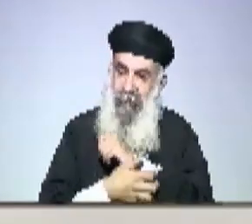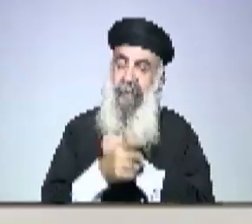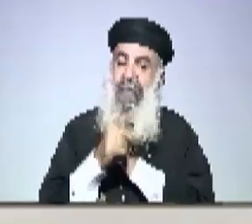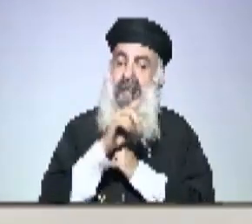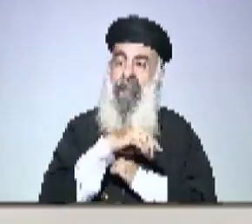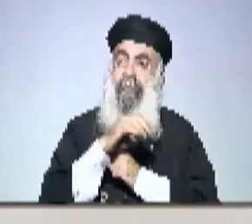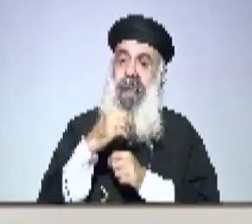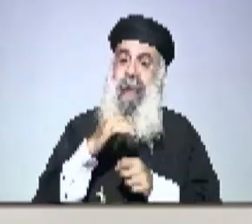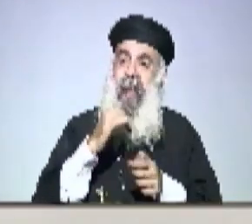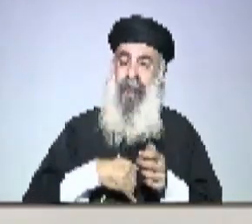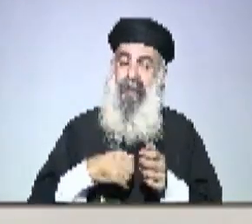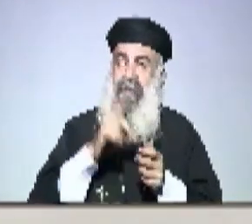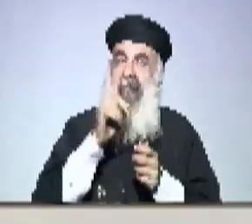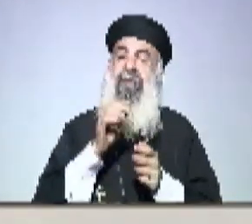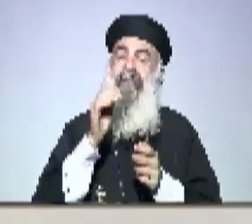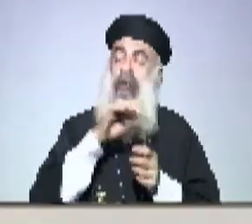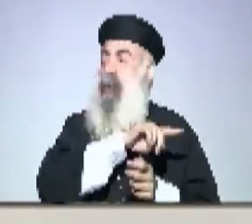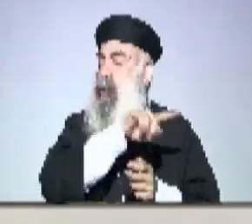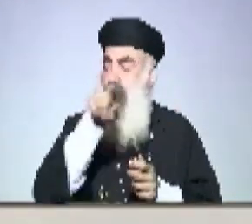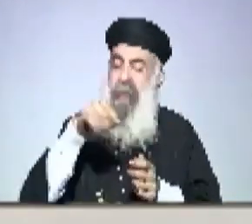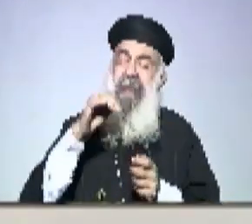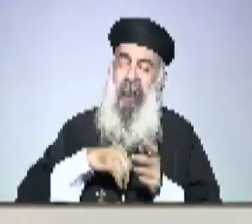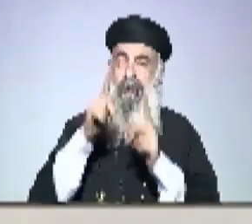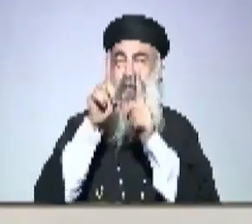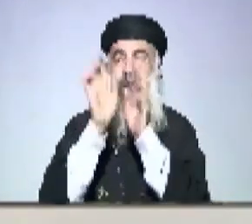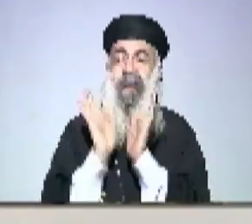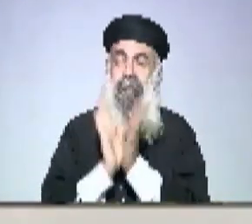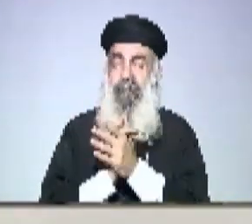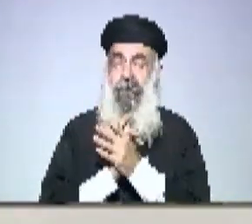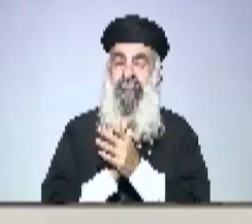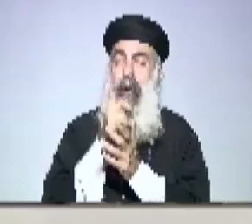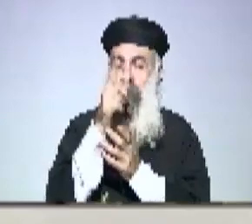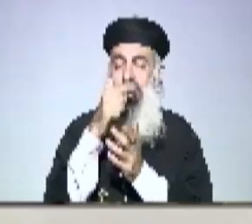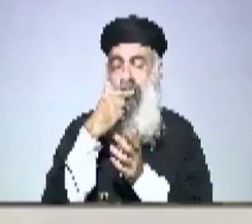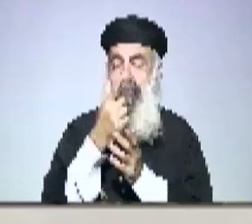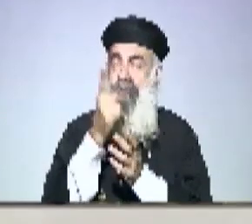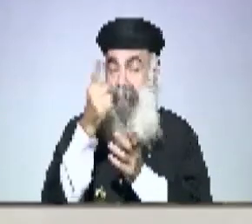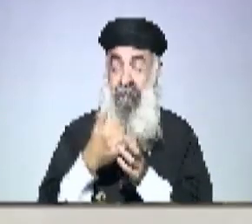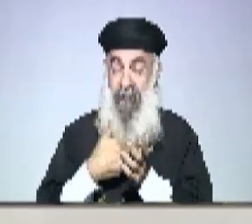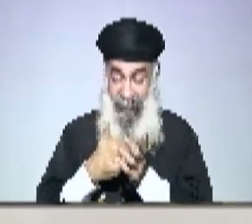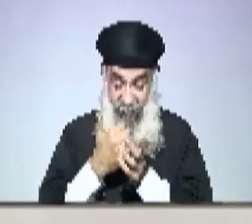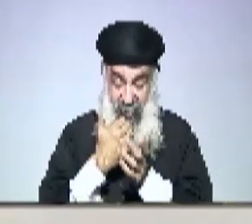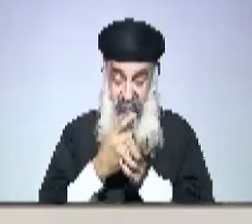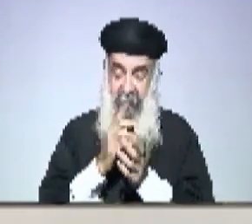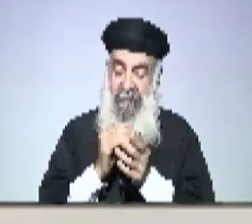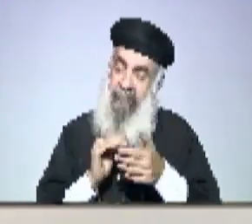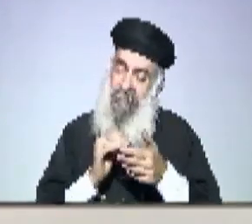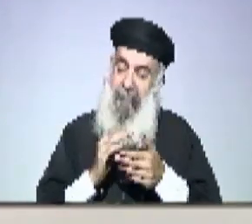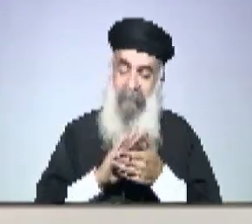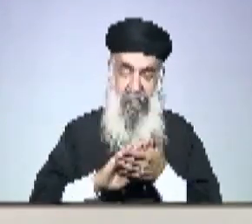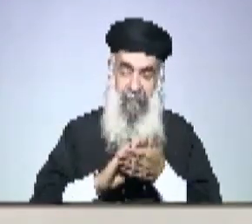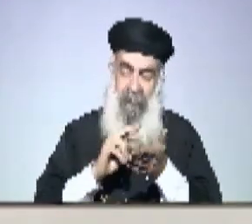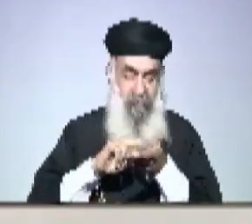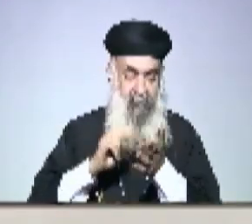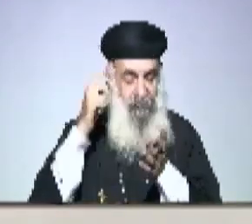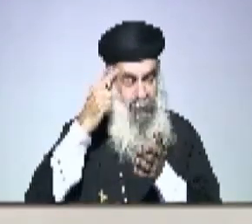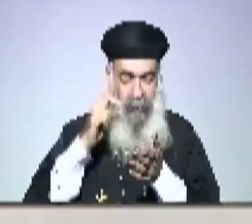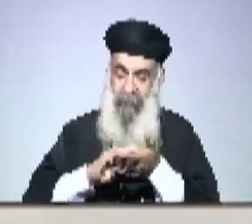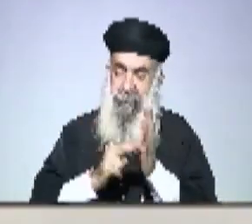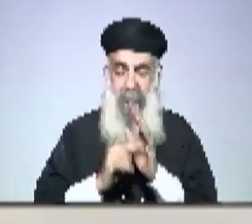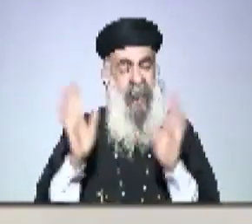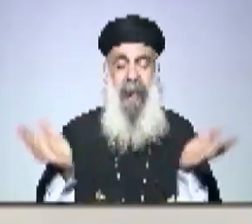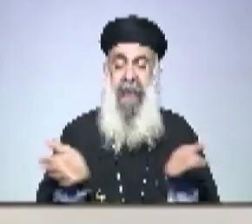الله احنا كلنا مش هنعرف نعيش من غيره هو قال بدوني لا تقدرون ان تفعلوا